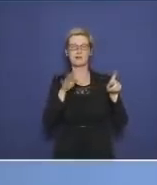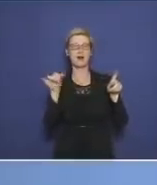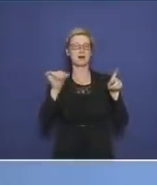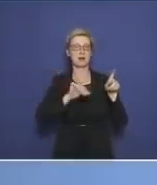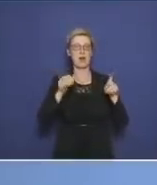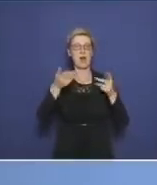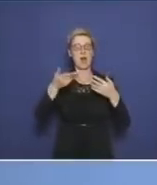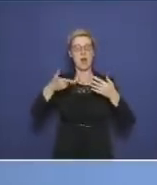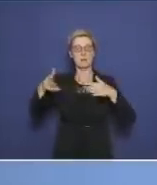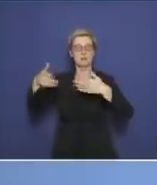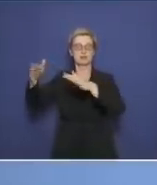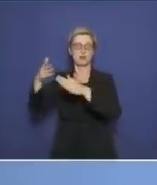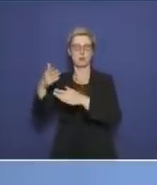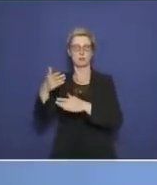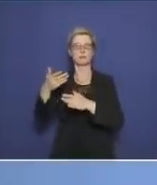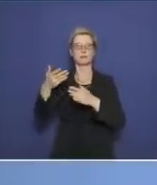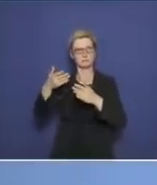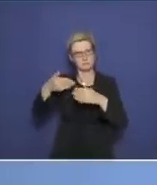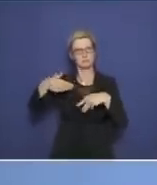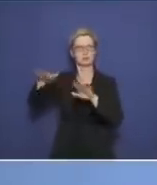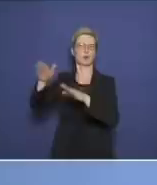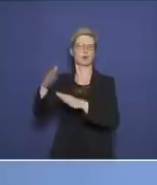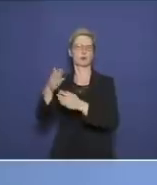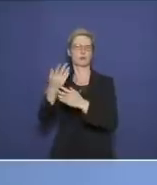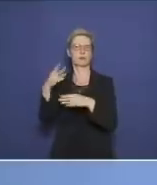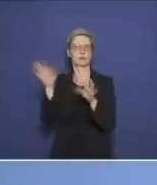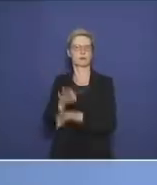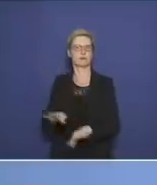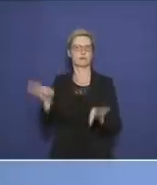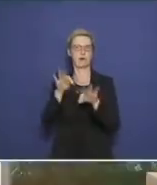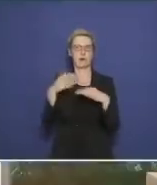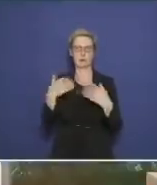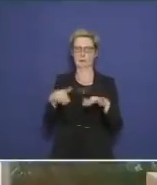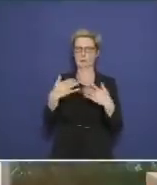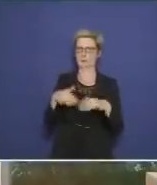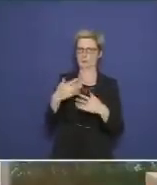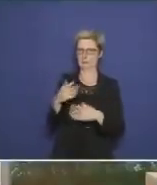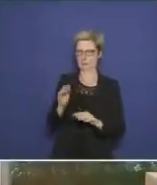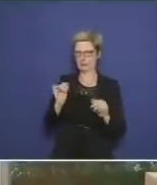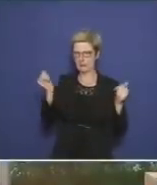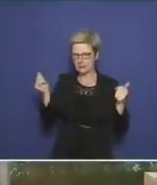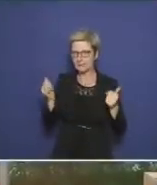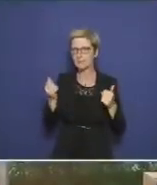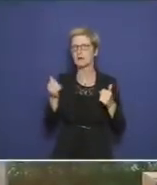dort extrem gefährdet. Plant die Bundesregierung einen Abschiebestopp?